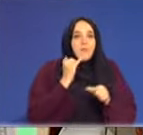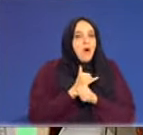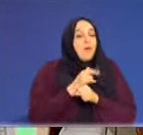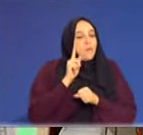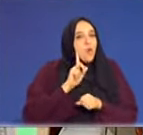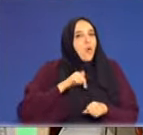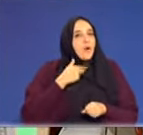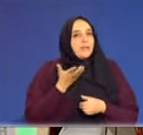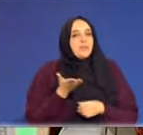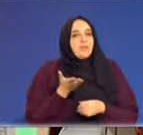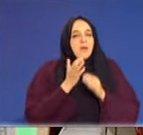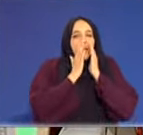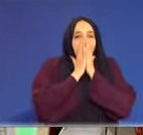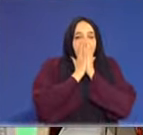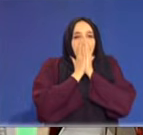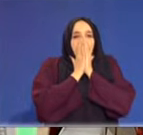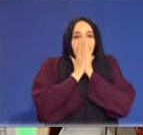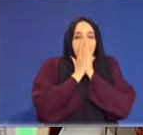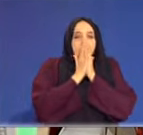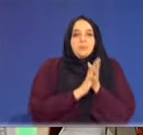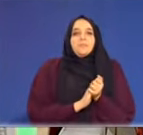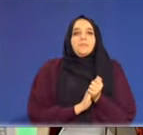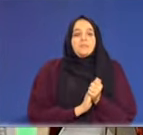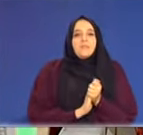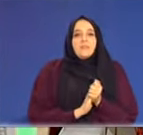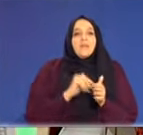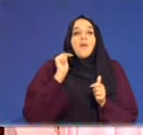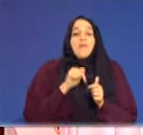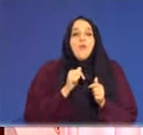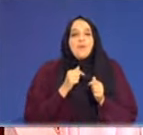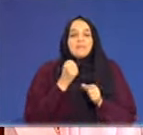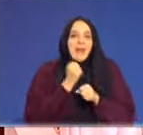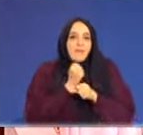الآن مقبولة. رجال الصلح لازم يكون عندهم طريقة، نعم، طريقة لاستمالة